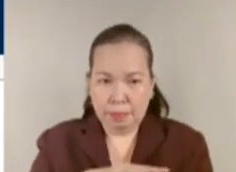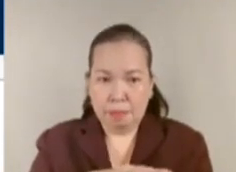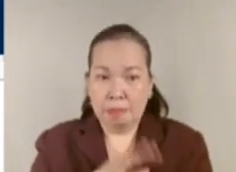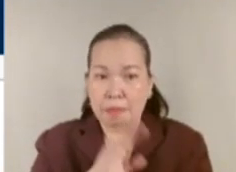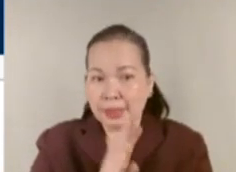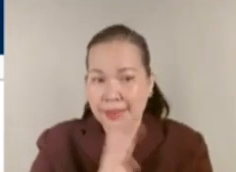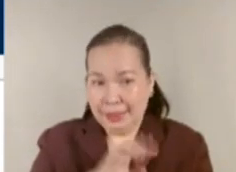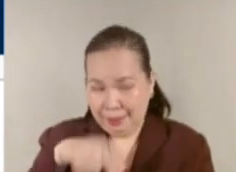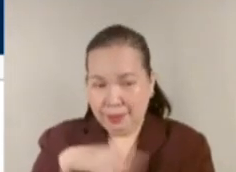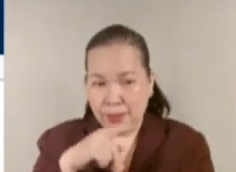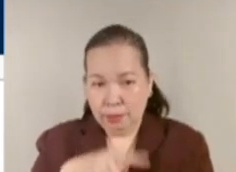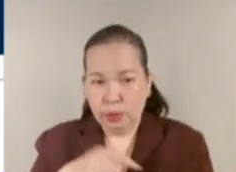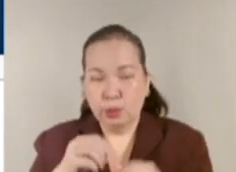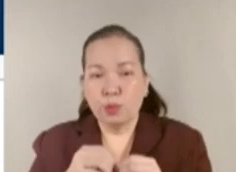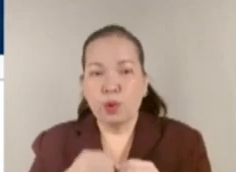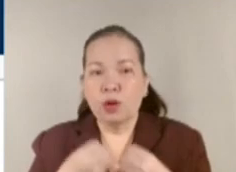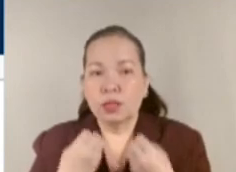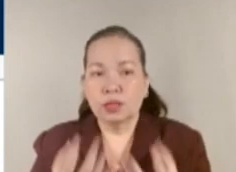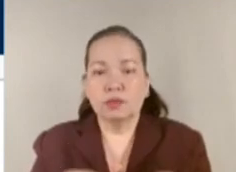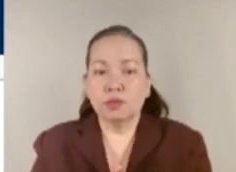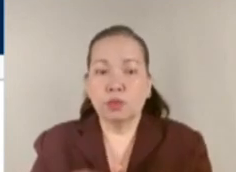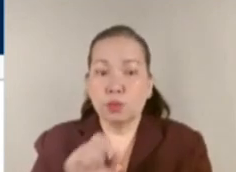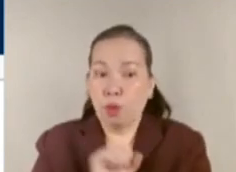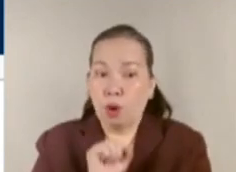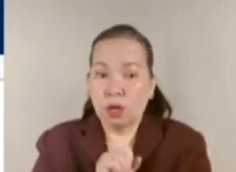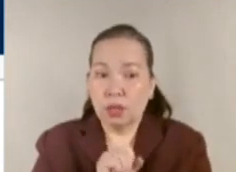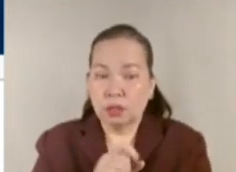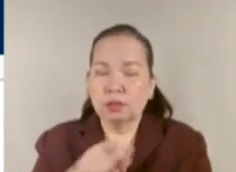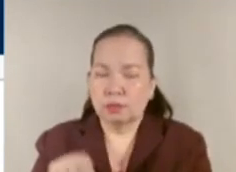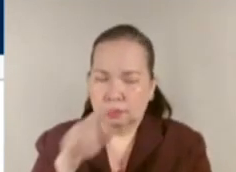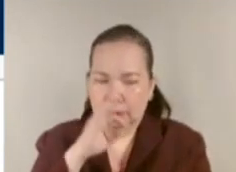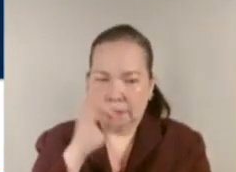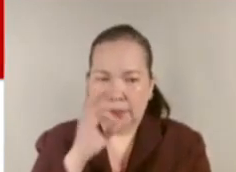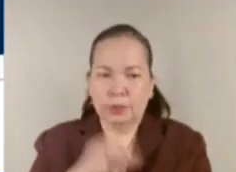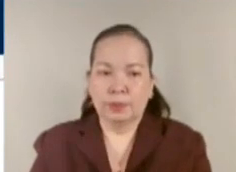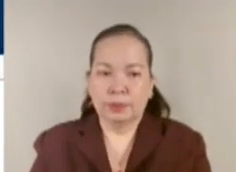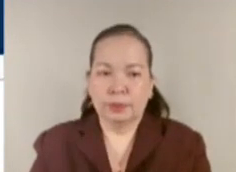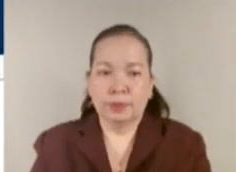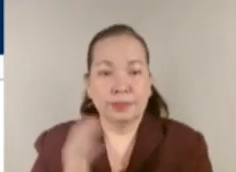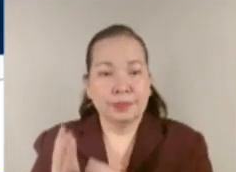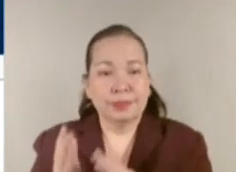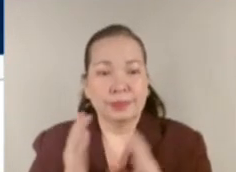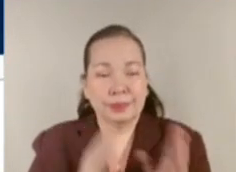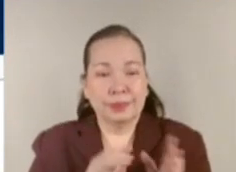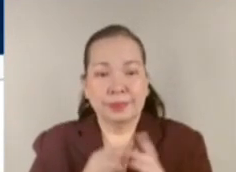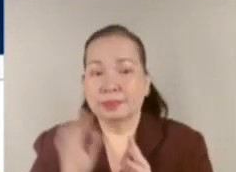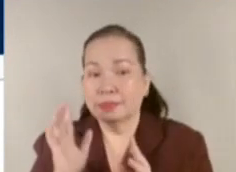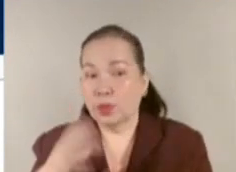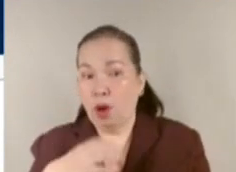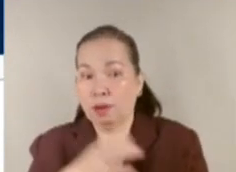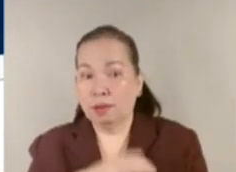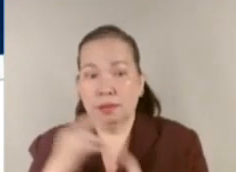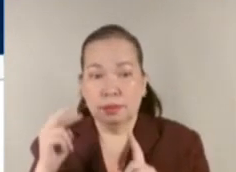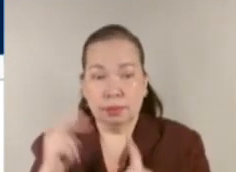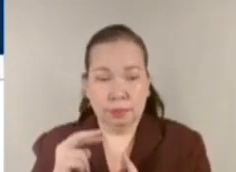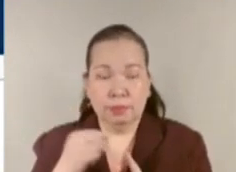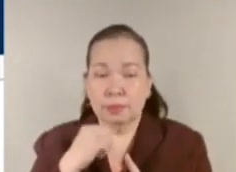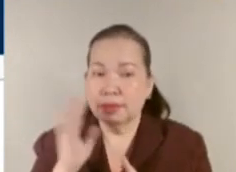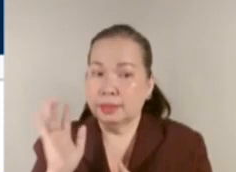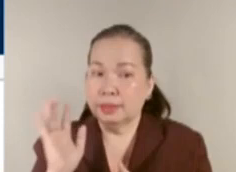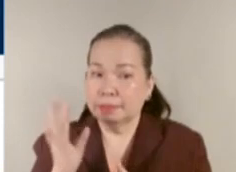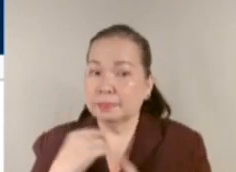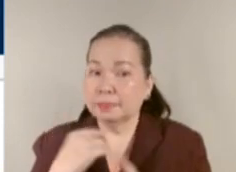mapaparami rin ang job opportunities para sa ating mga kababayan. Samantala, sa panig ng Kamara, tiniyak ni Romualdez na patuloy